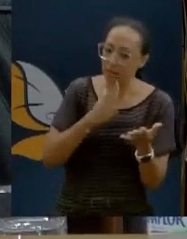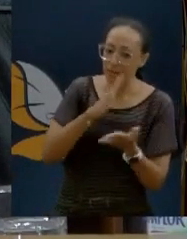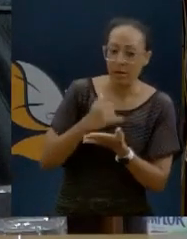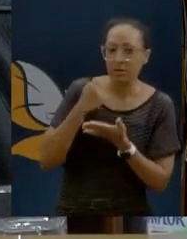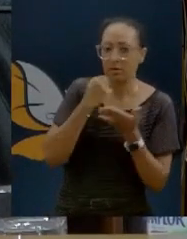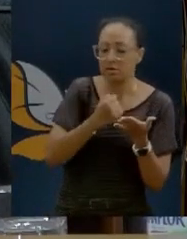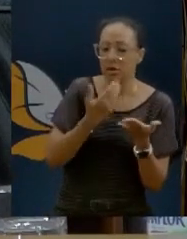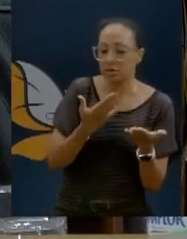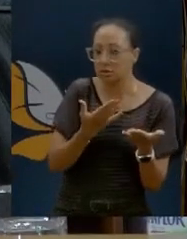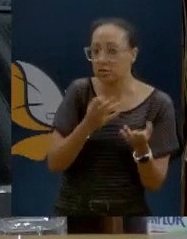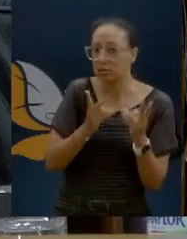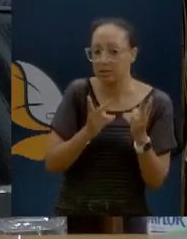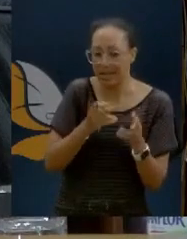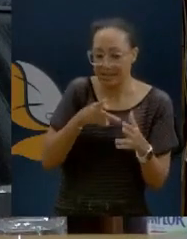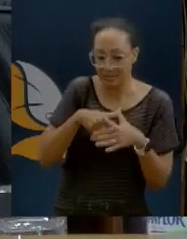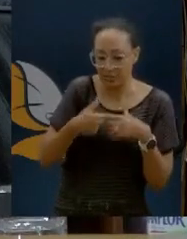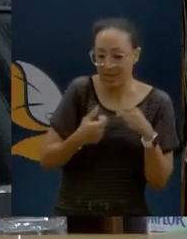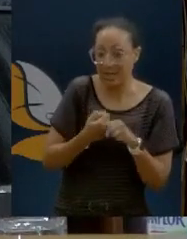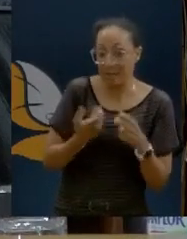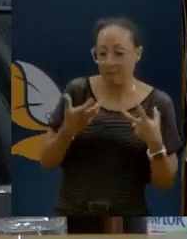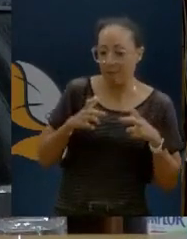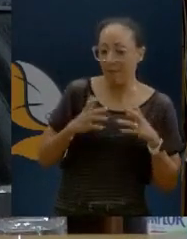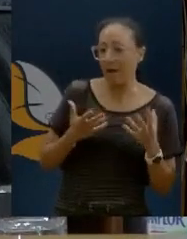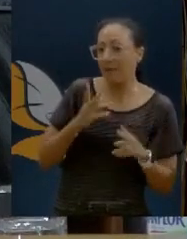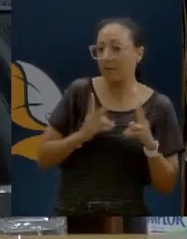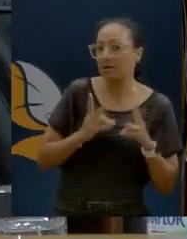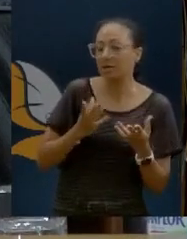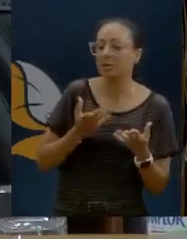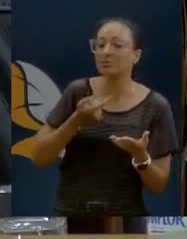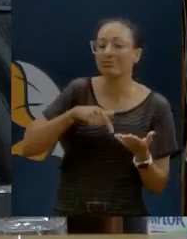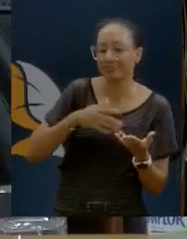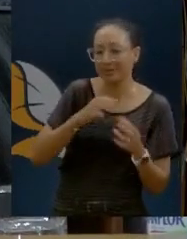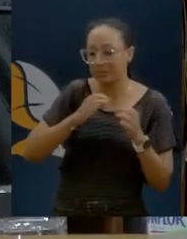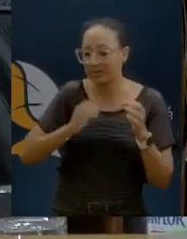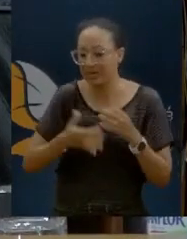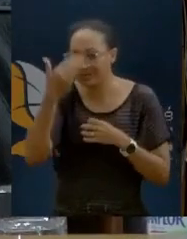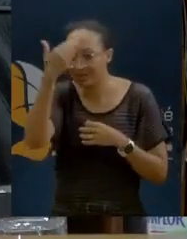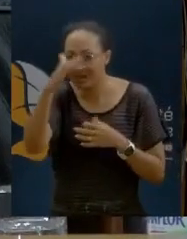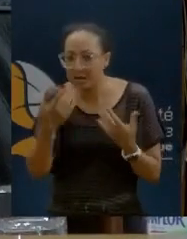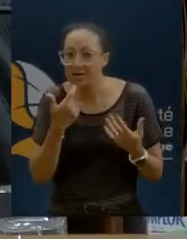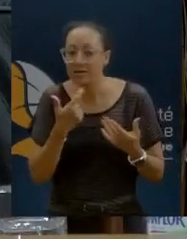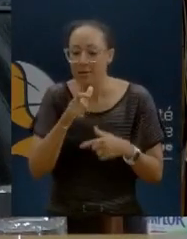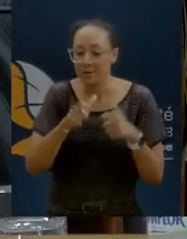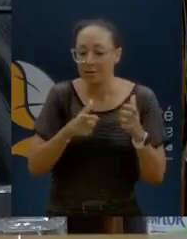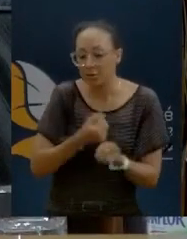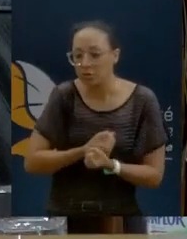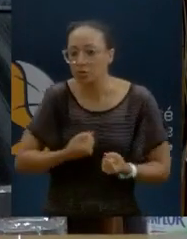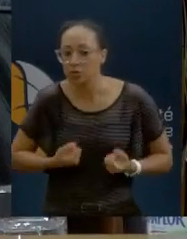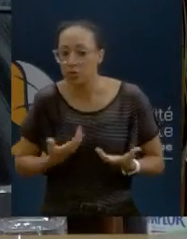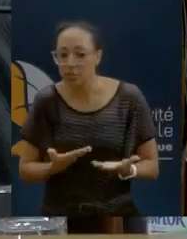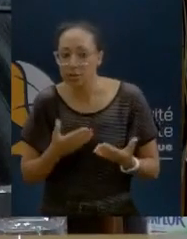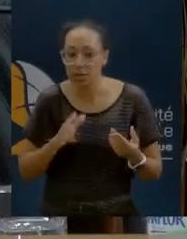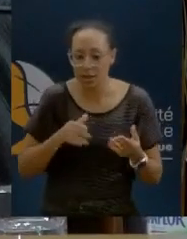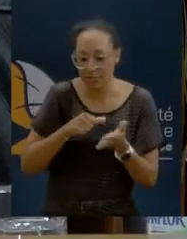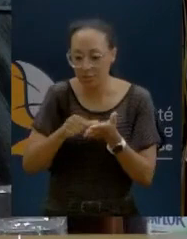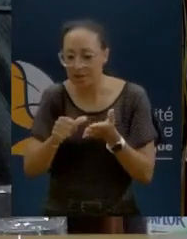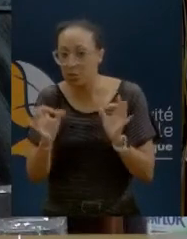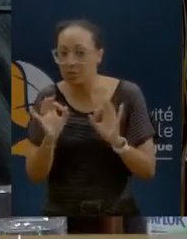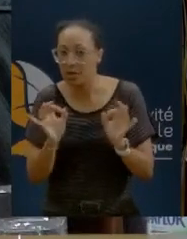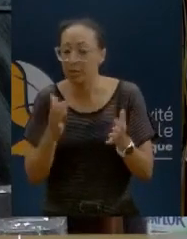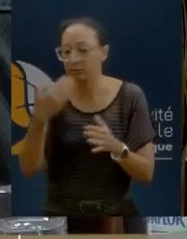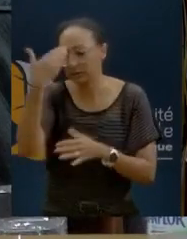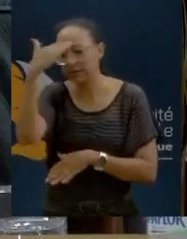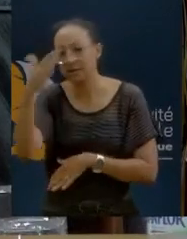la rémunération en début d'année. Et nous savons ce que ça donne quand nos stagiaires demandeurs d'emploi n'ont pas de rémunération. C'est